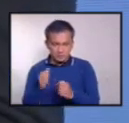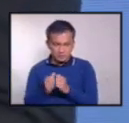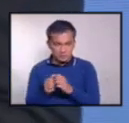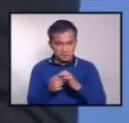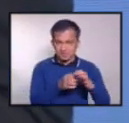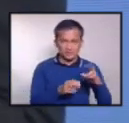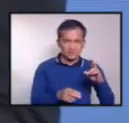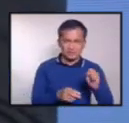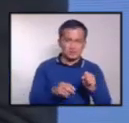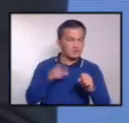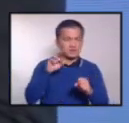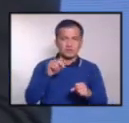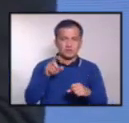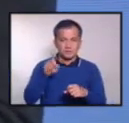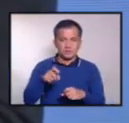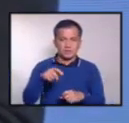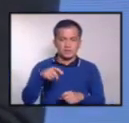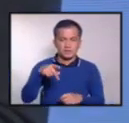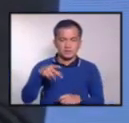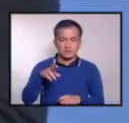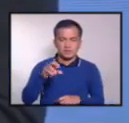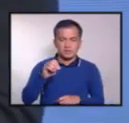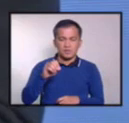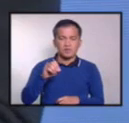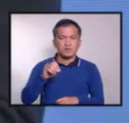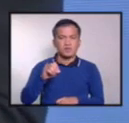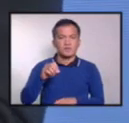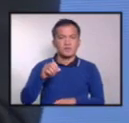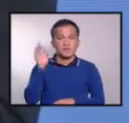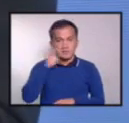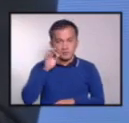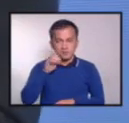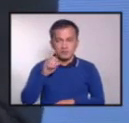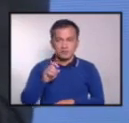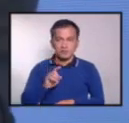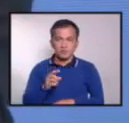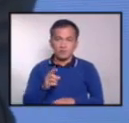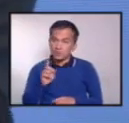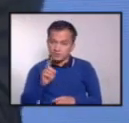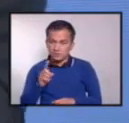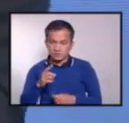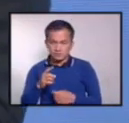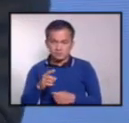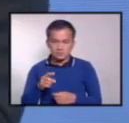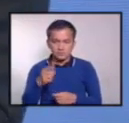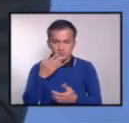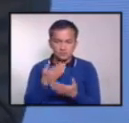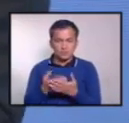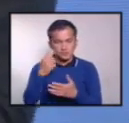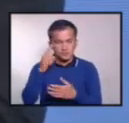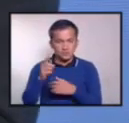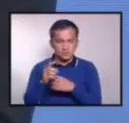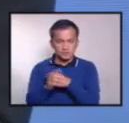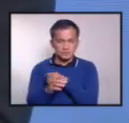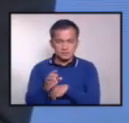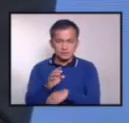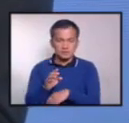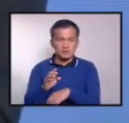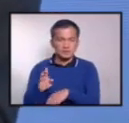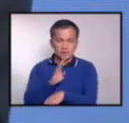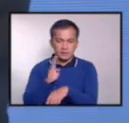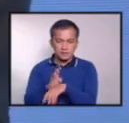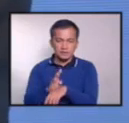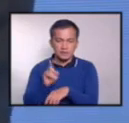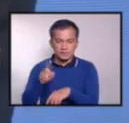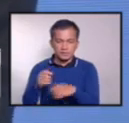ko, pro-Filipino. Ano ba yung nasa interest ng bayan natin? At kahit sino yung kausap, dapat ang sinusulong yung